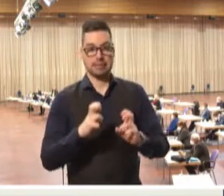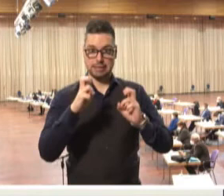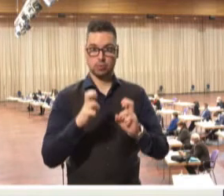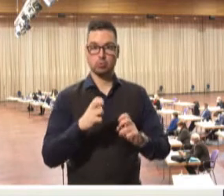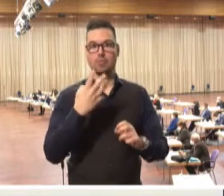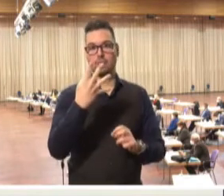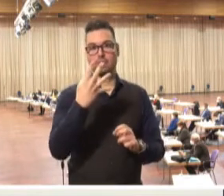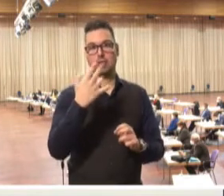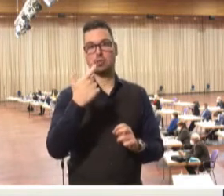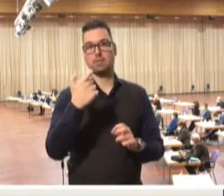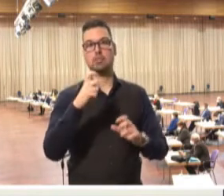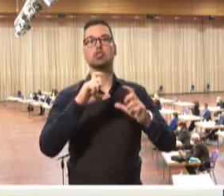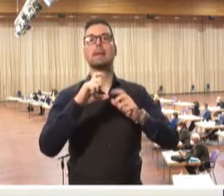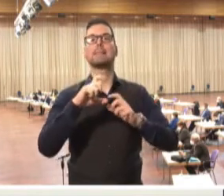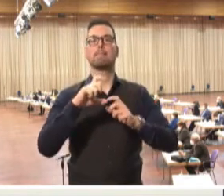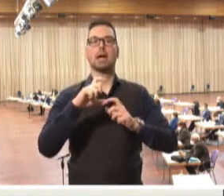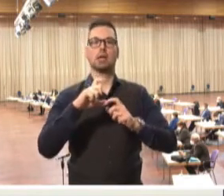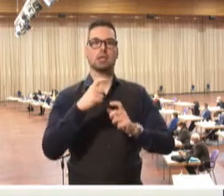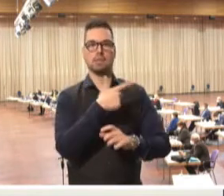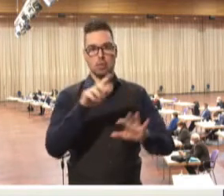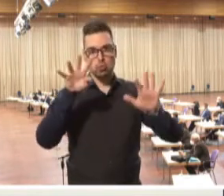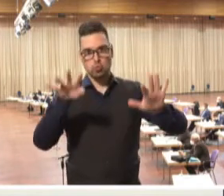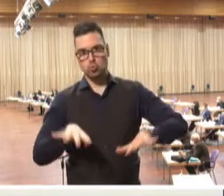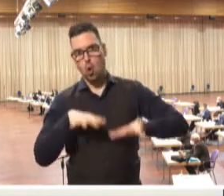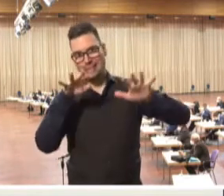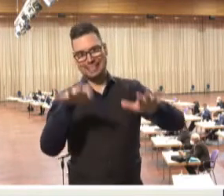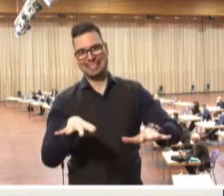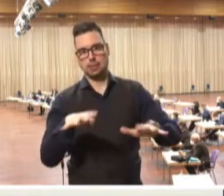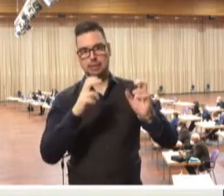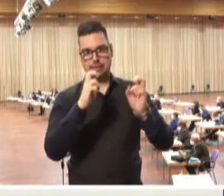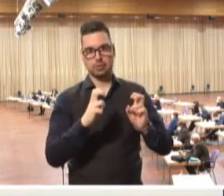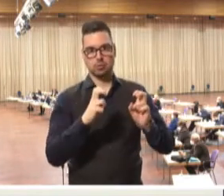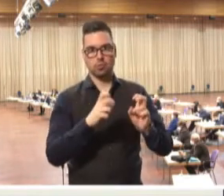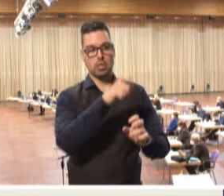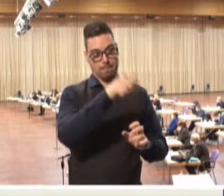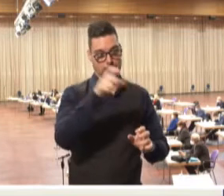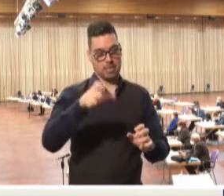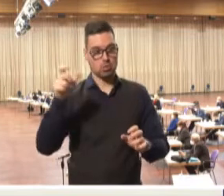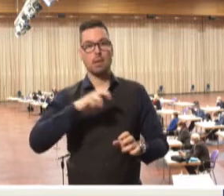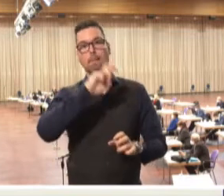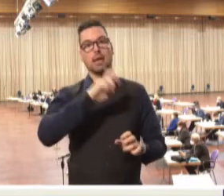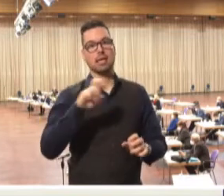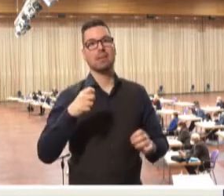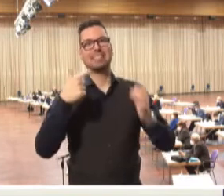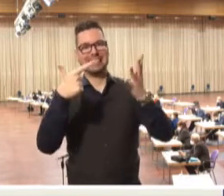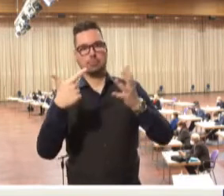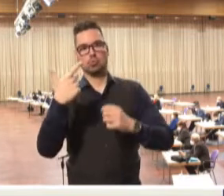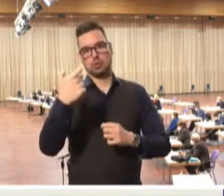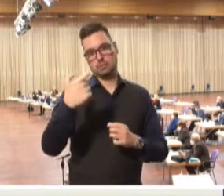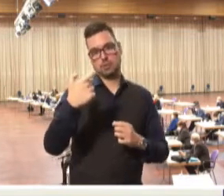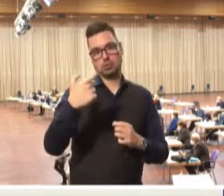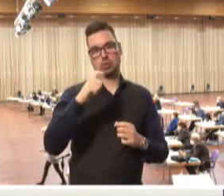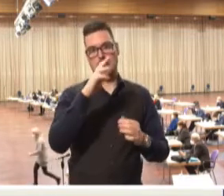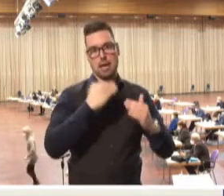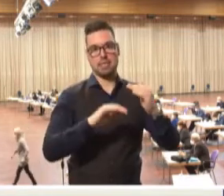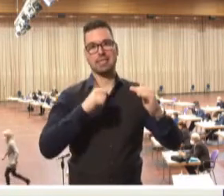am 24. September 2019 wurden folgende Personen gemäß § 27 Absatz